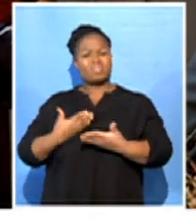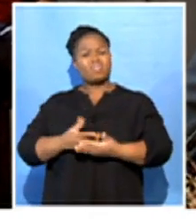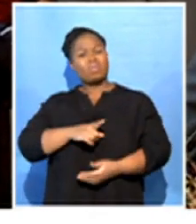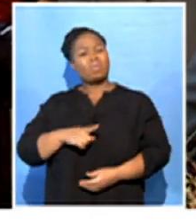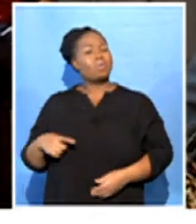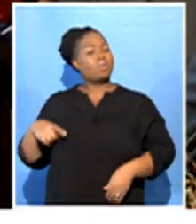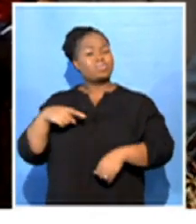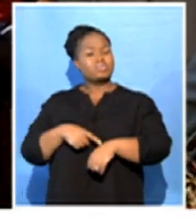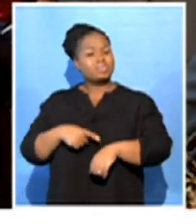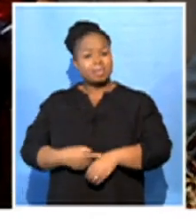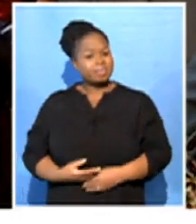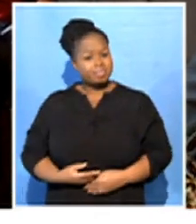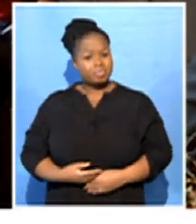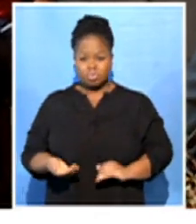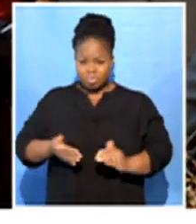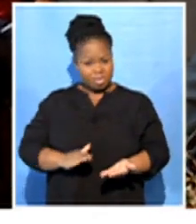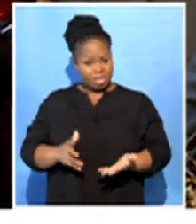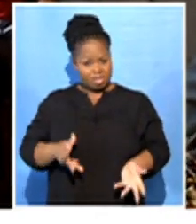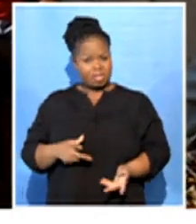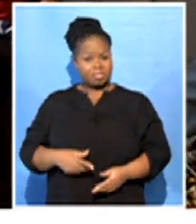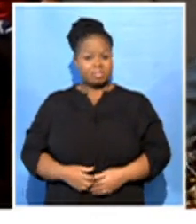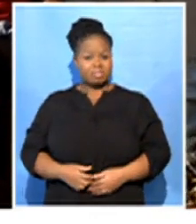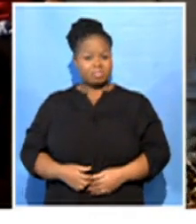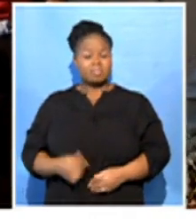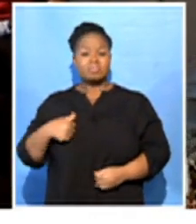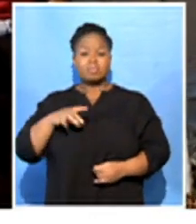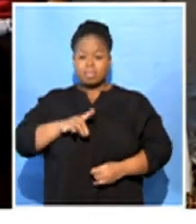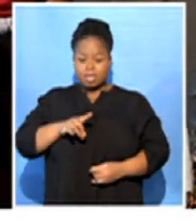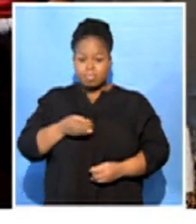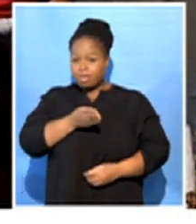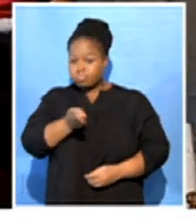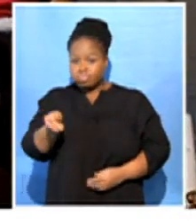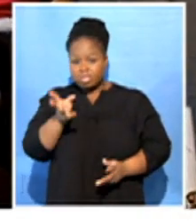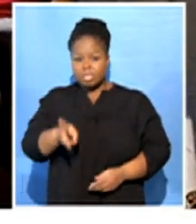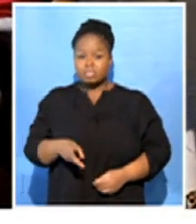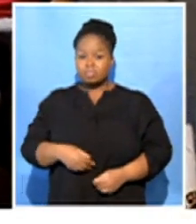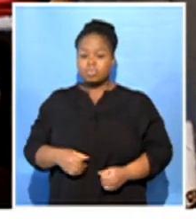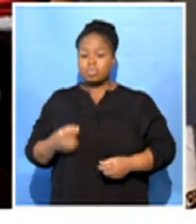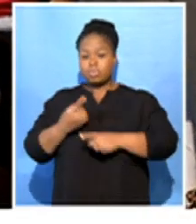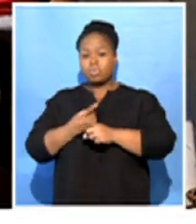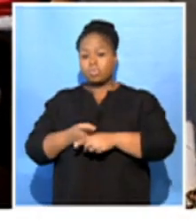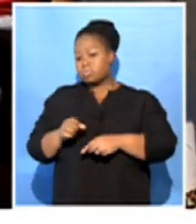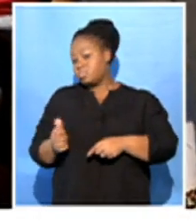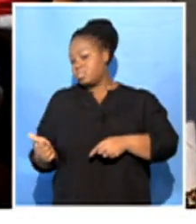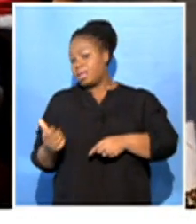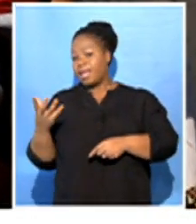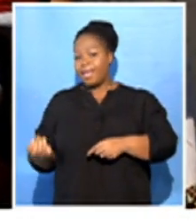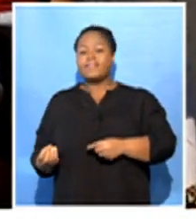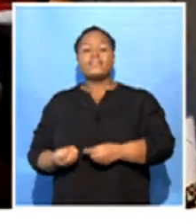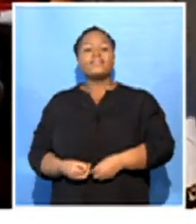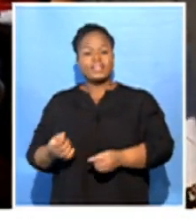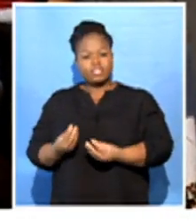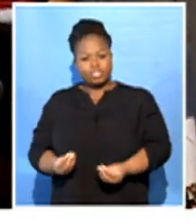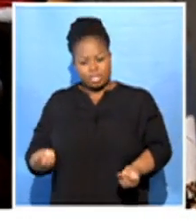sasilapha. Doluphale lapha, doluse apha nakumolokazana mogqibela uzelele